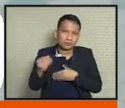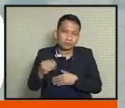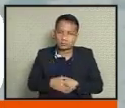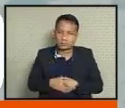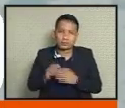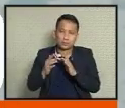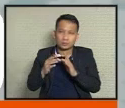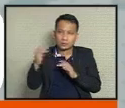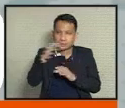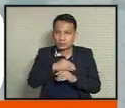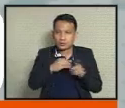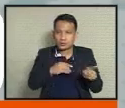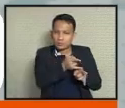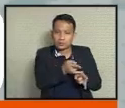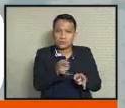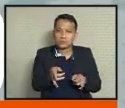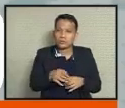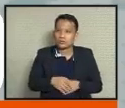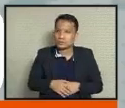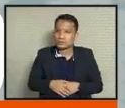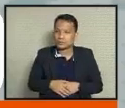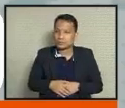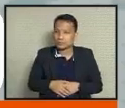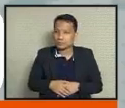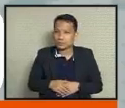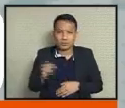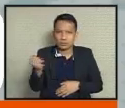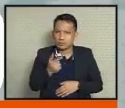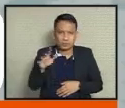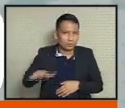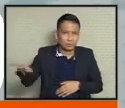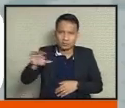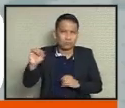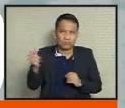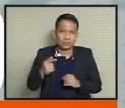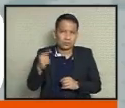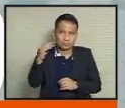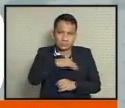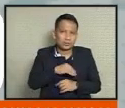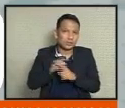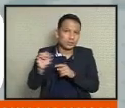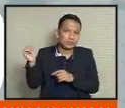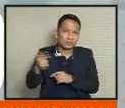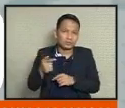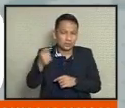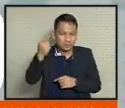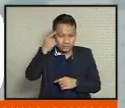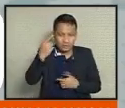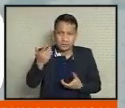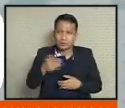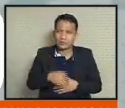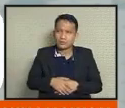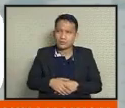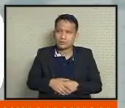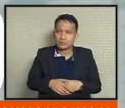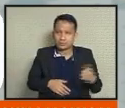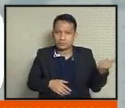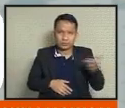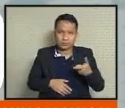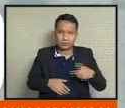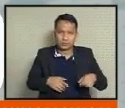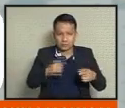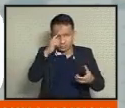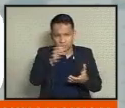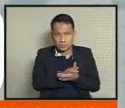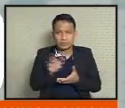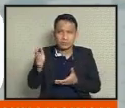cyber libel. Point. Saka cyber bullying. Opo. Nasasaktan so lahat yan walang katotohanan. Opo, kasi, pero iniisip ko po kasi na lahat ng tao